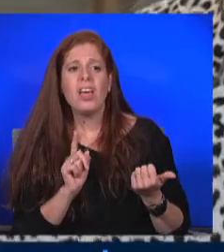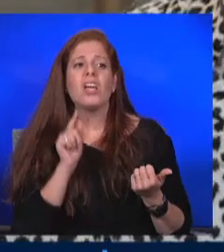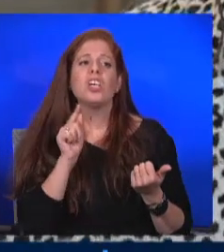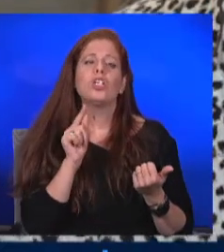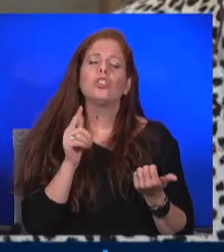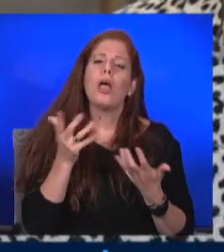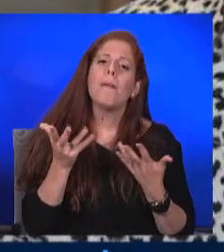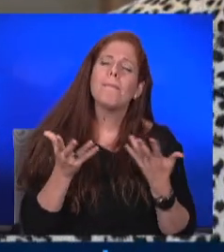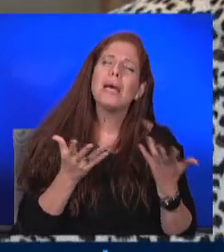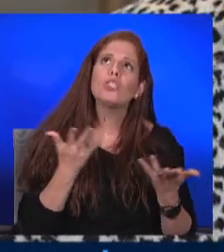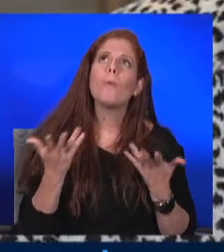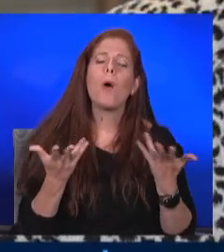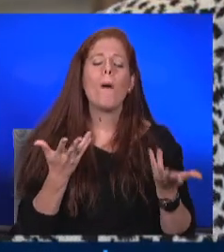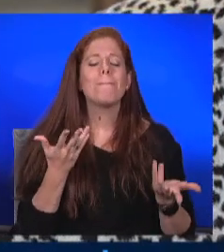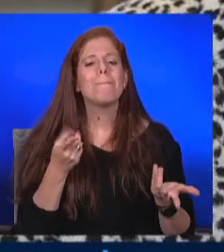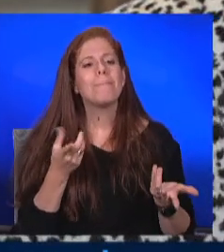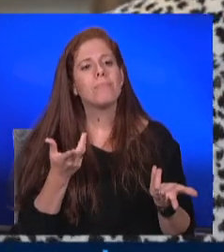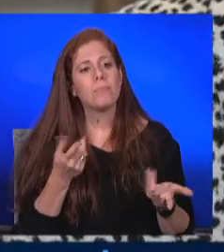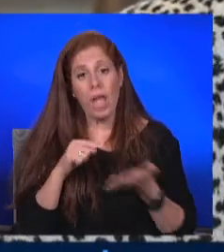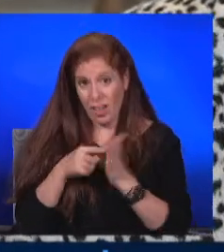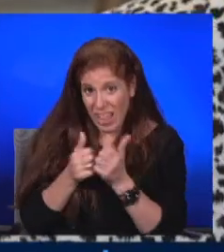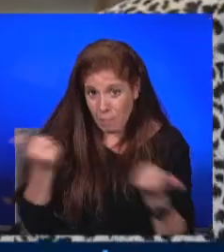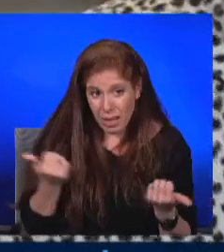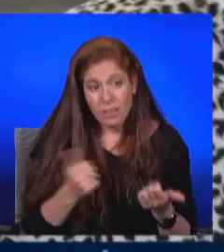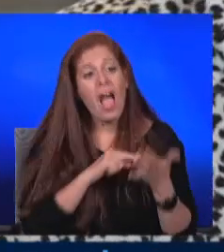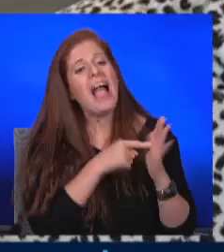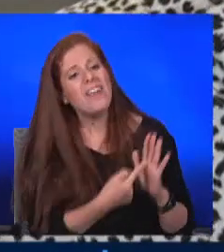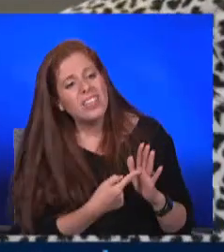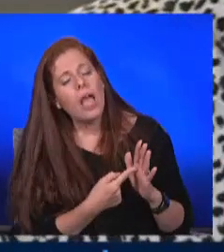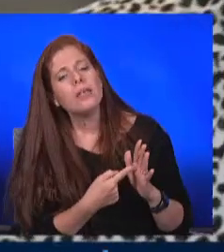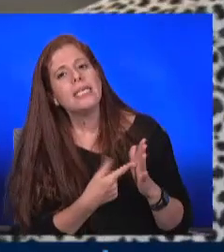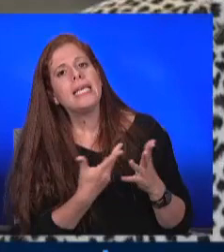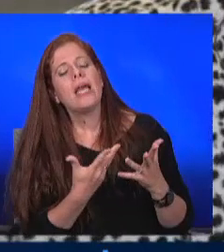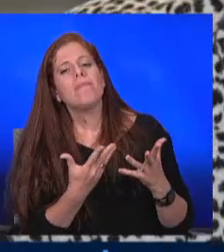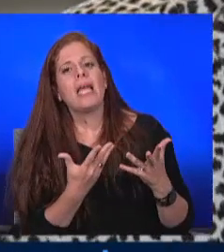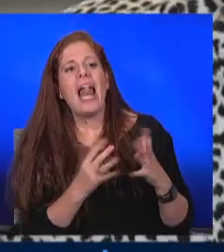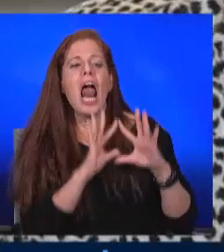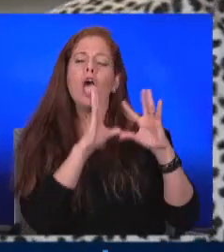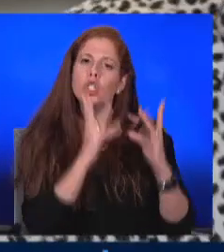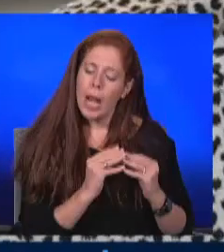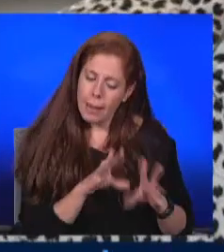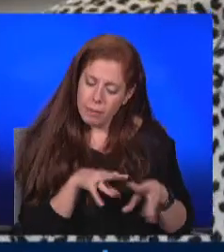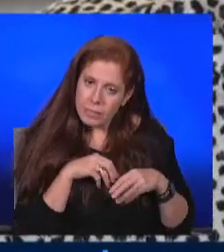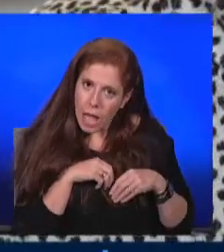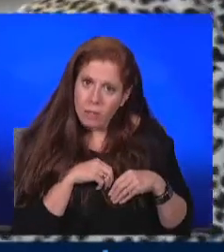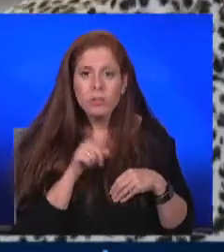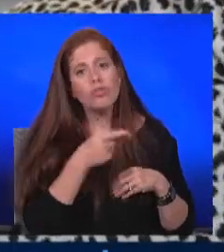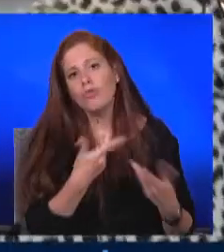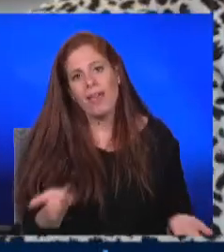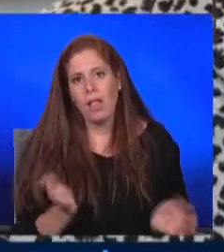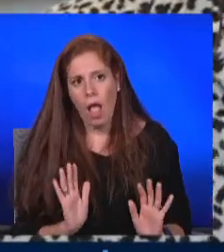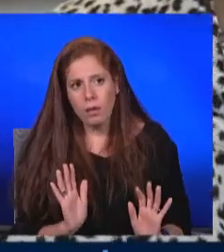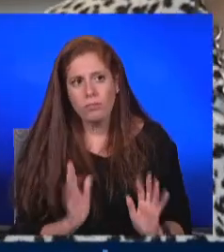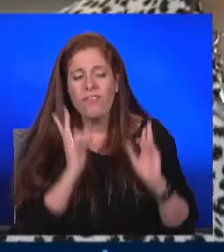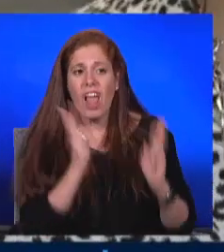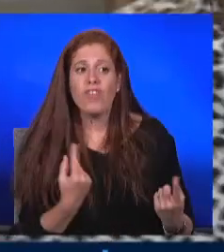כשבאיזשהו מקום הוא... הכוונה להיפרד. הכוונה היא להשלים עם זה שהיא איננה, ולאפשר